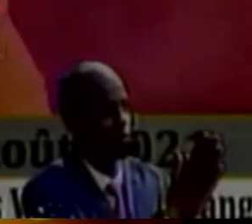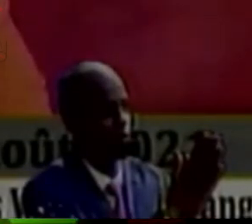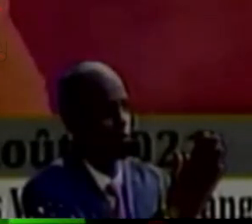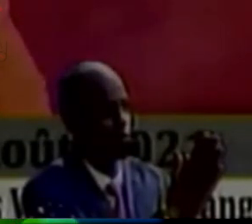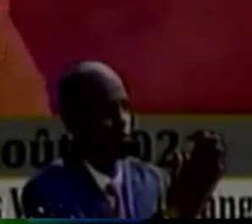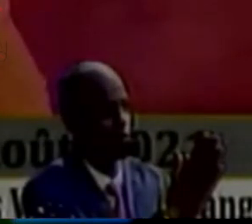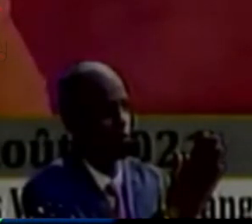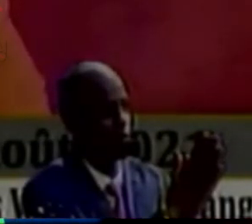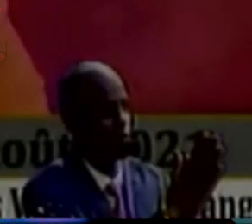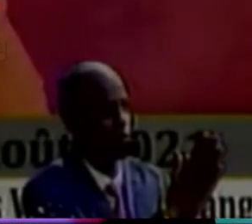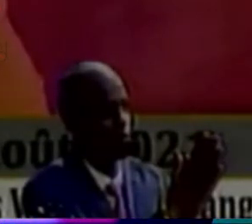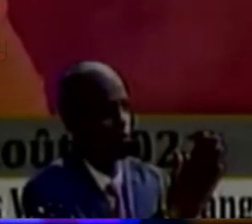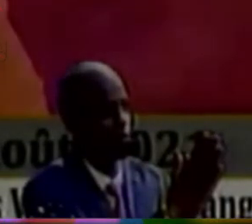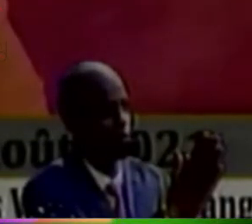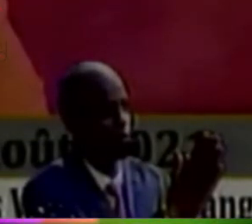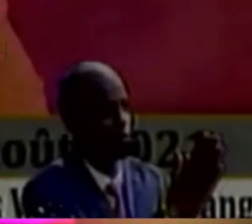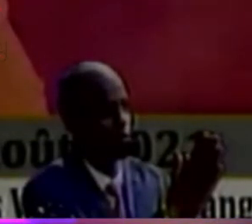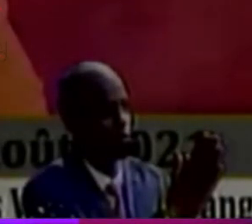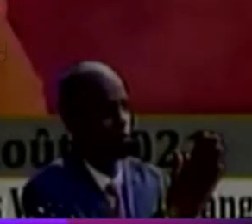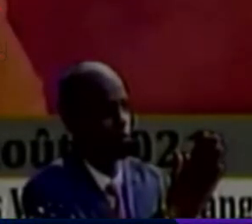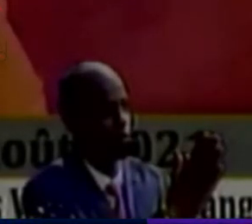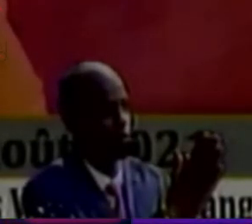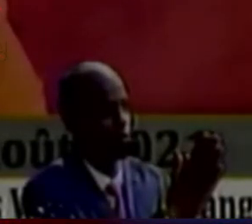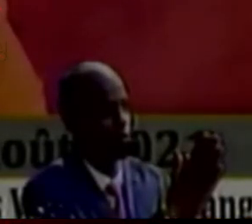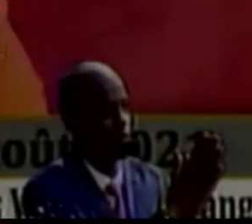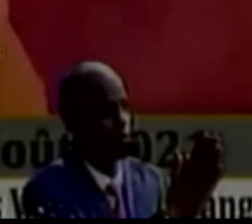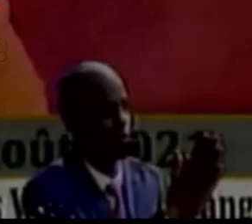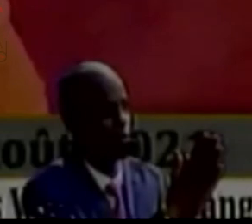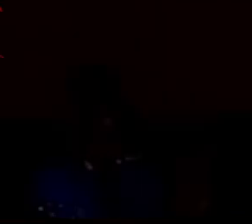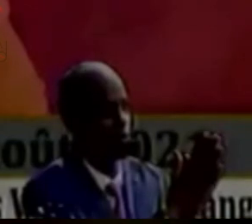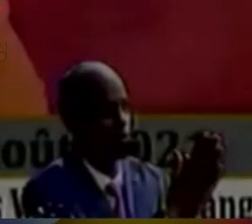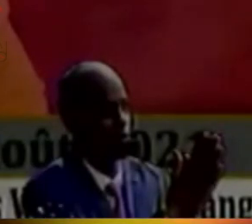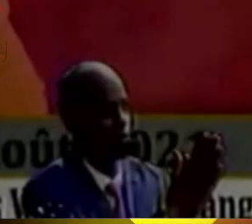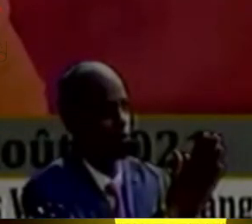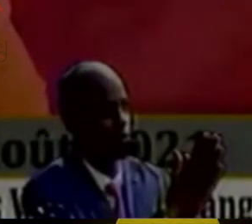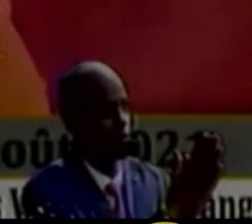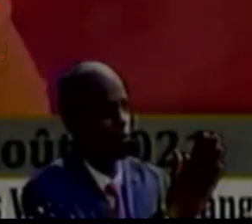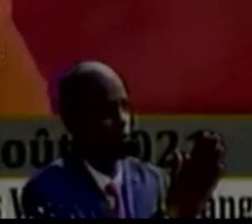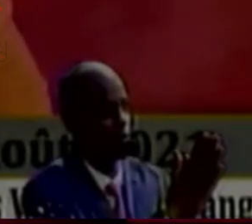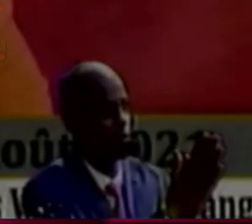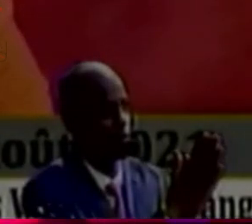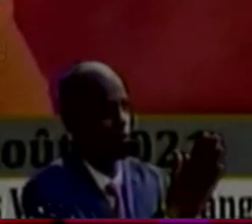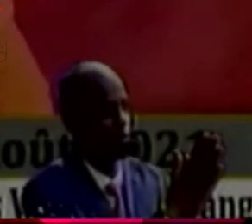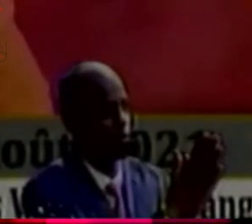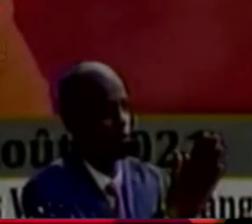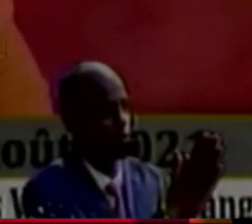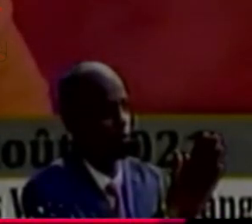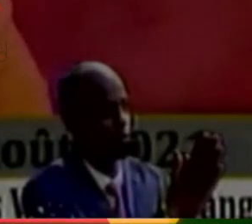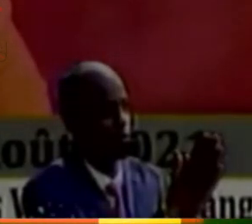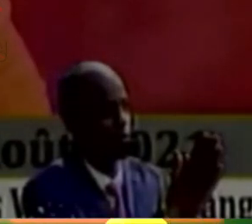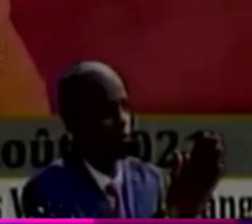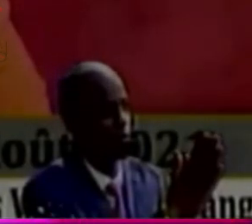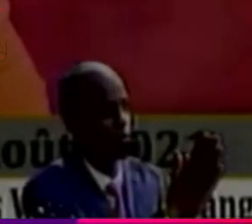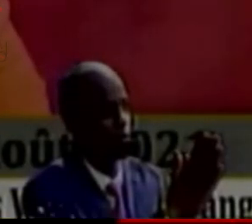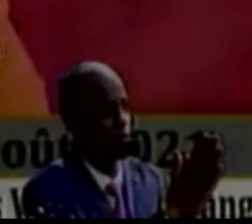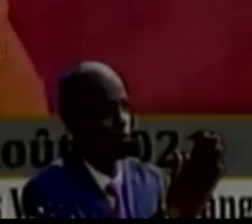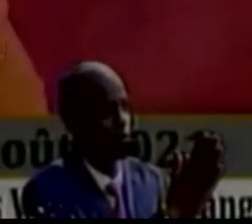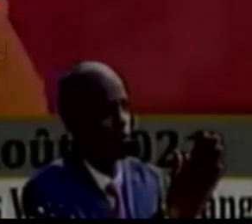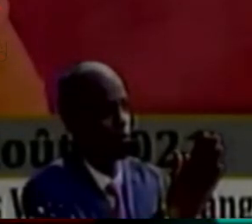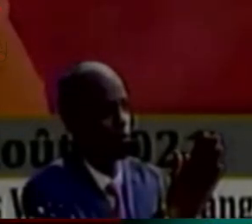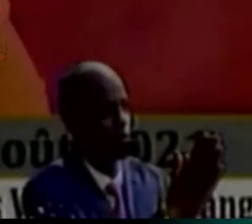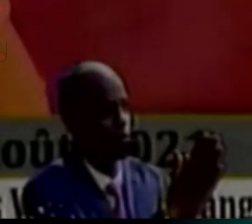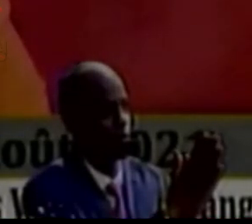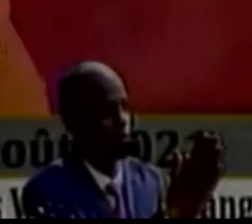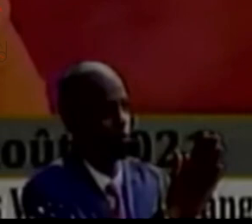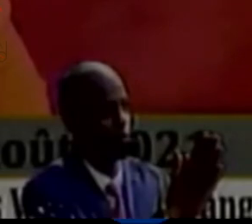public une dizaine d'organisations dans la diaspora qui forment ce comité. Il y a bien pour choisir les